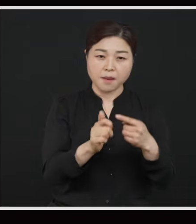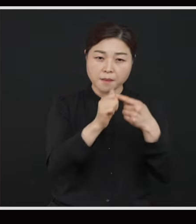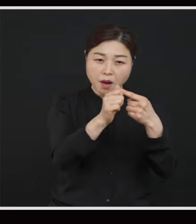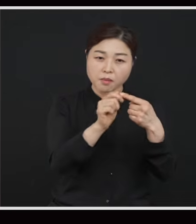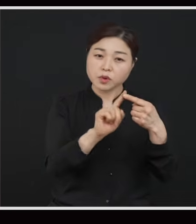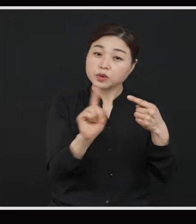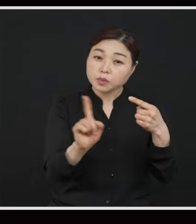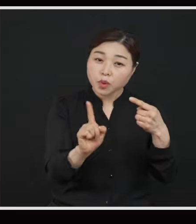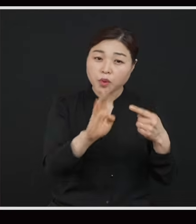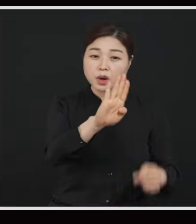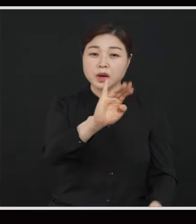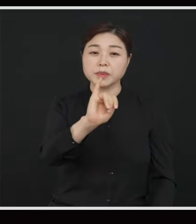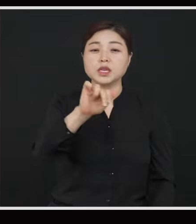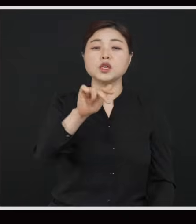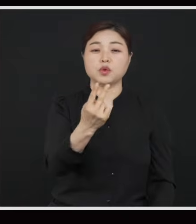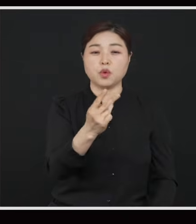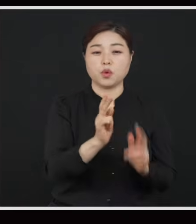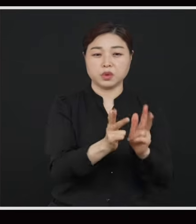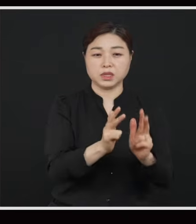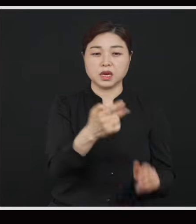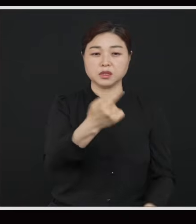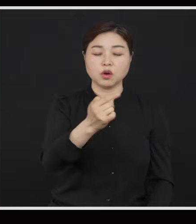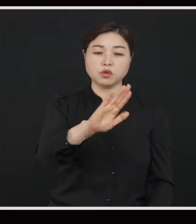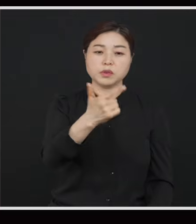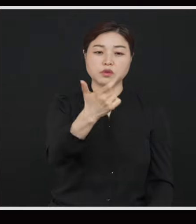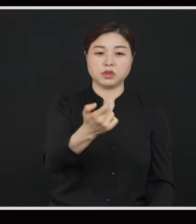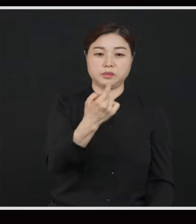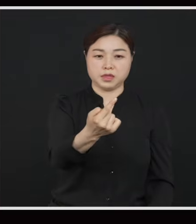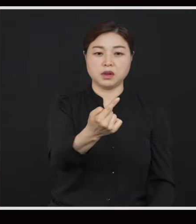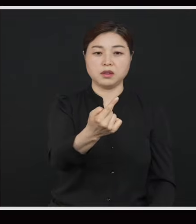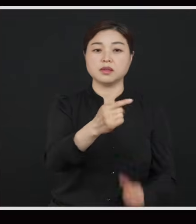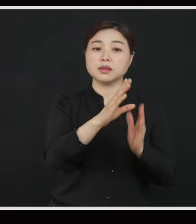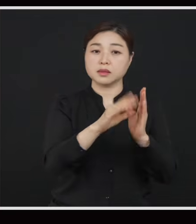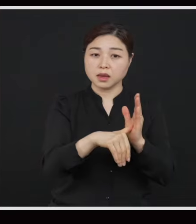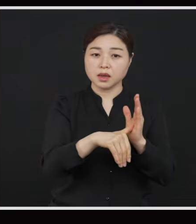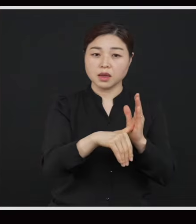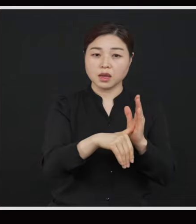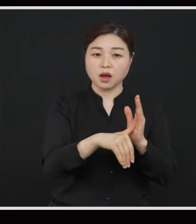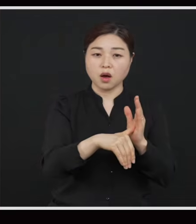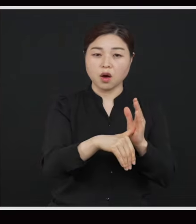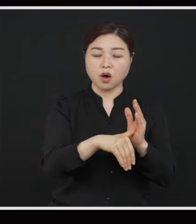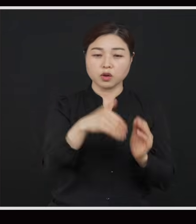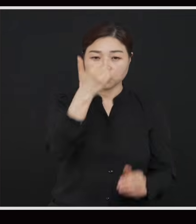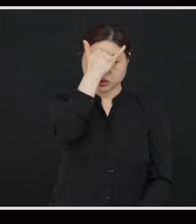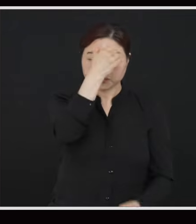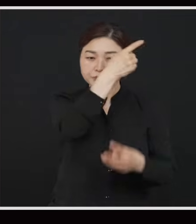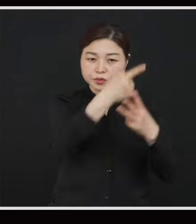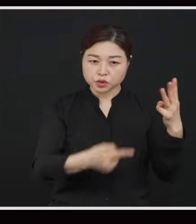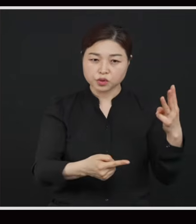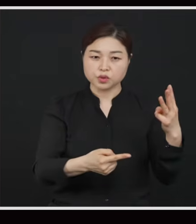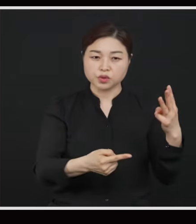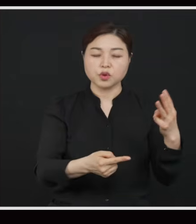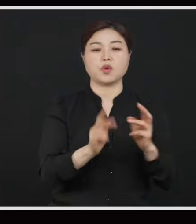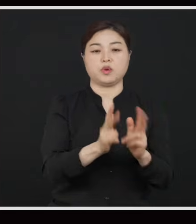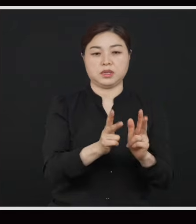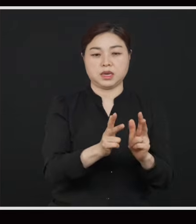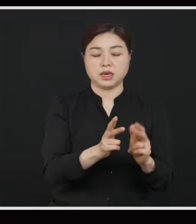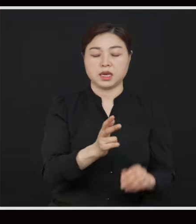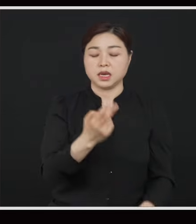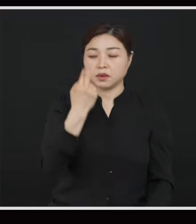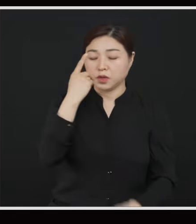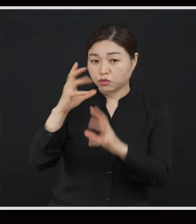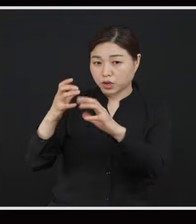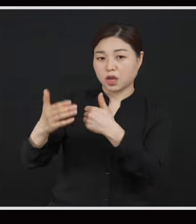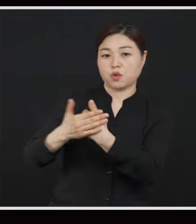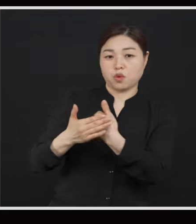비료 공장이었습니다. 1961년에 만들어진 충주 비료 공장. 이게 미국의 원조의